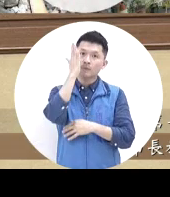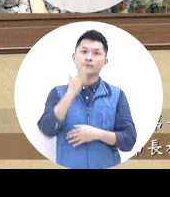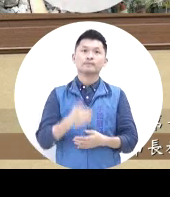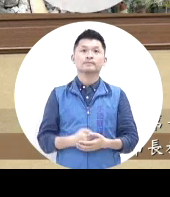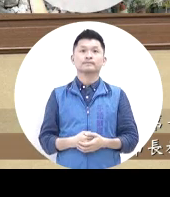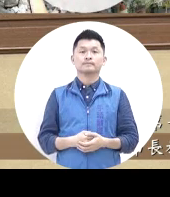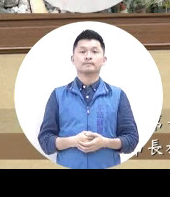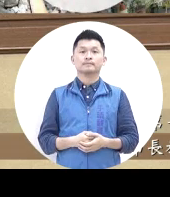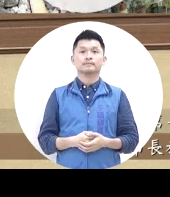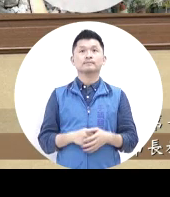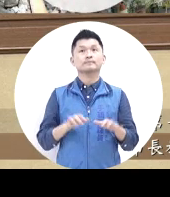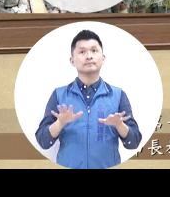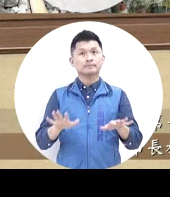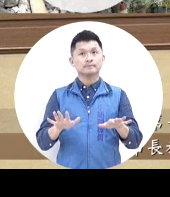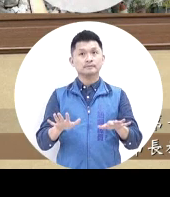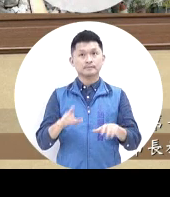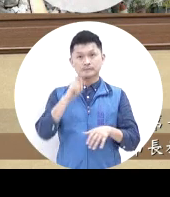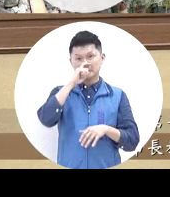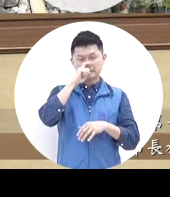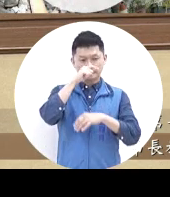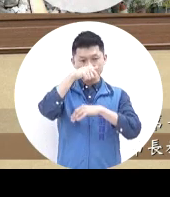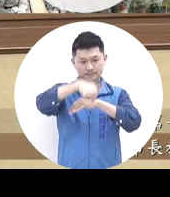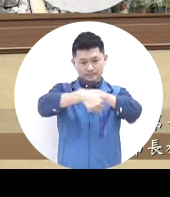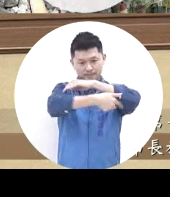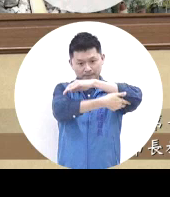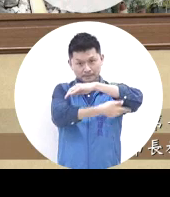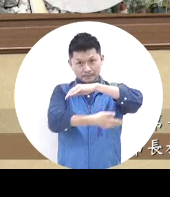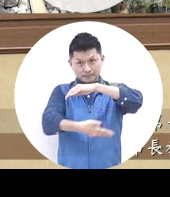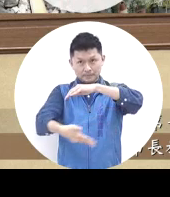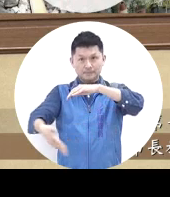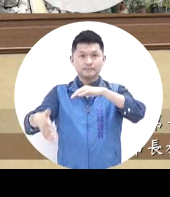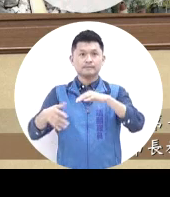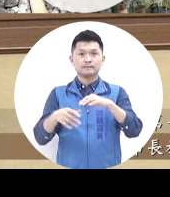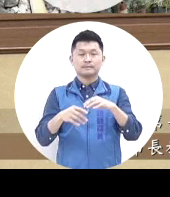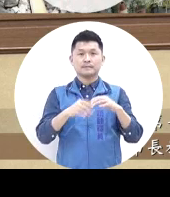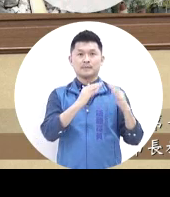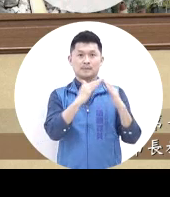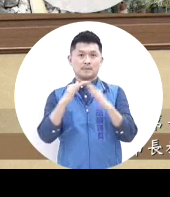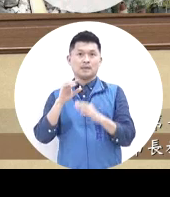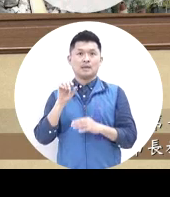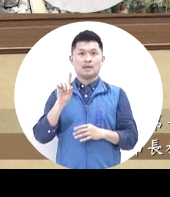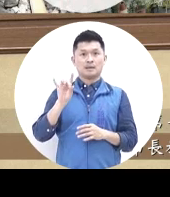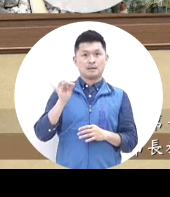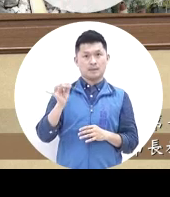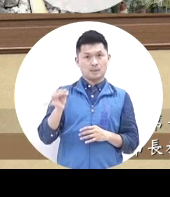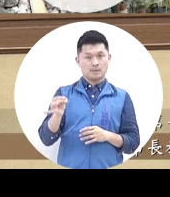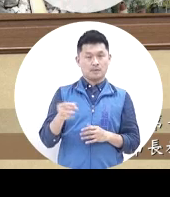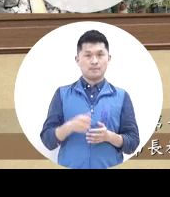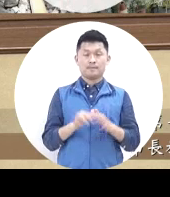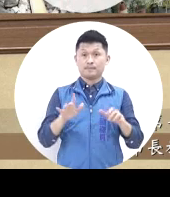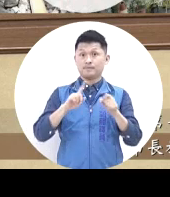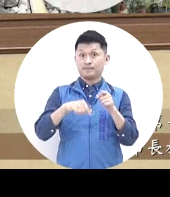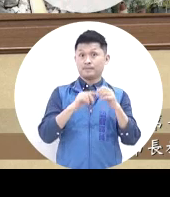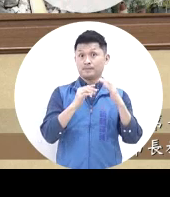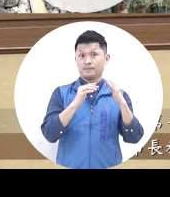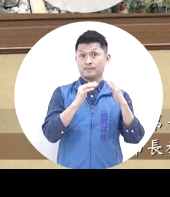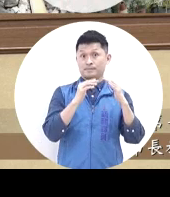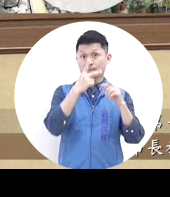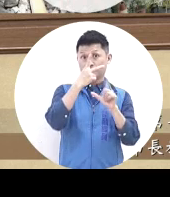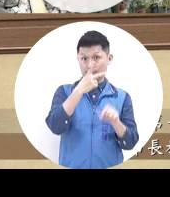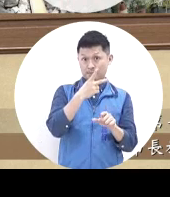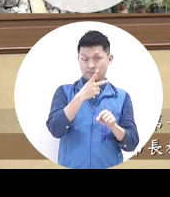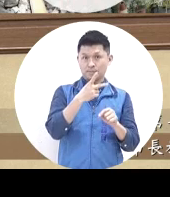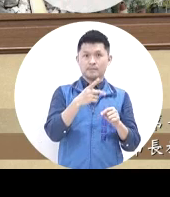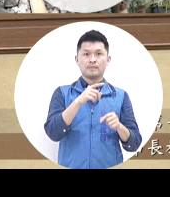至于污水下水道，108年已经达到100万户，到今年2月已经达到